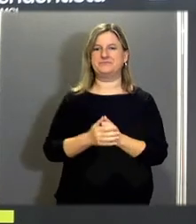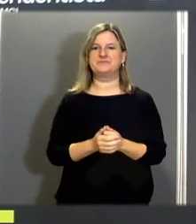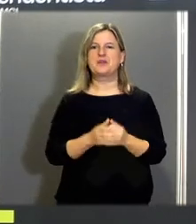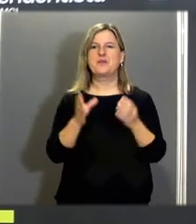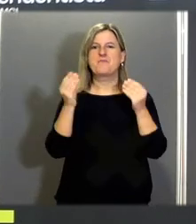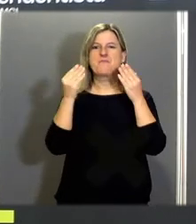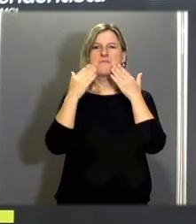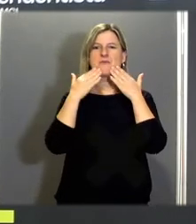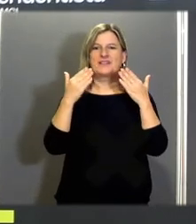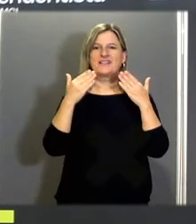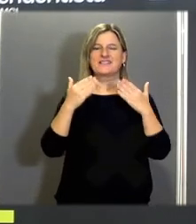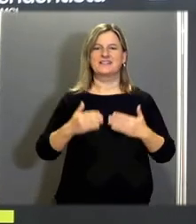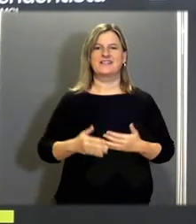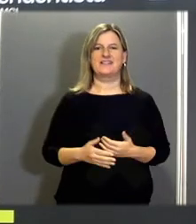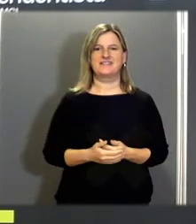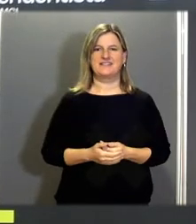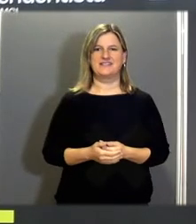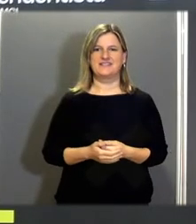gràcies.